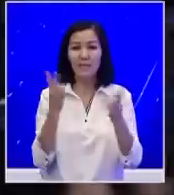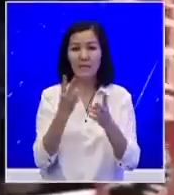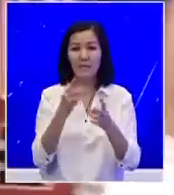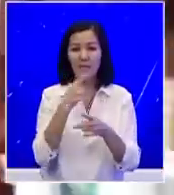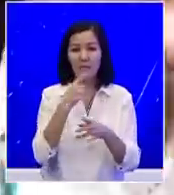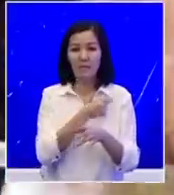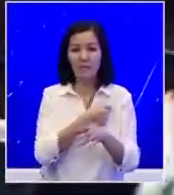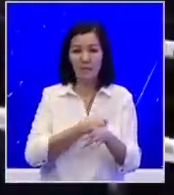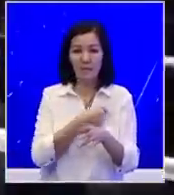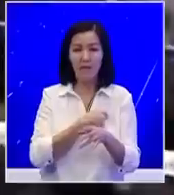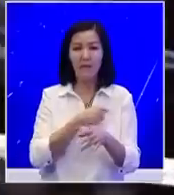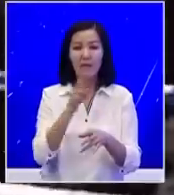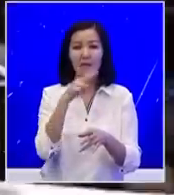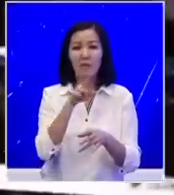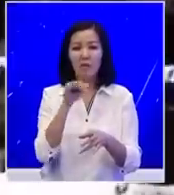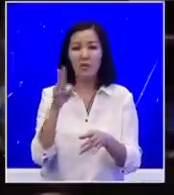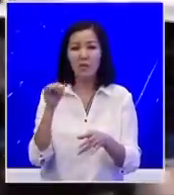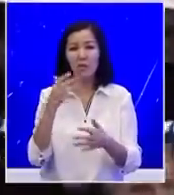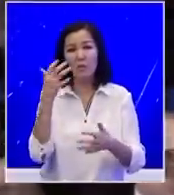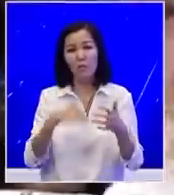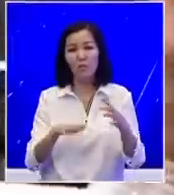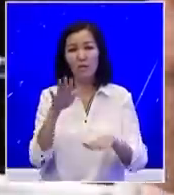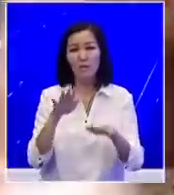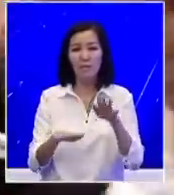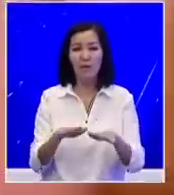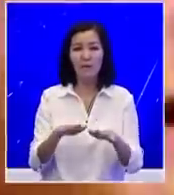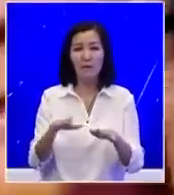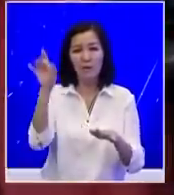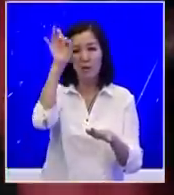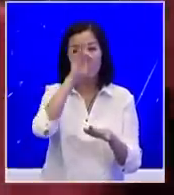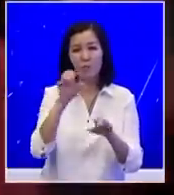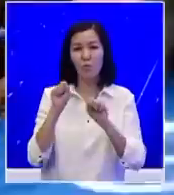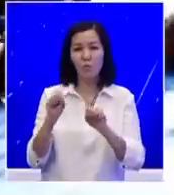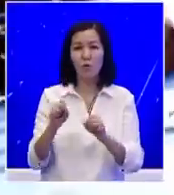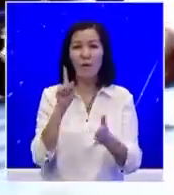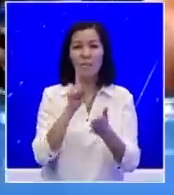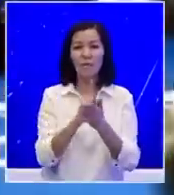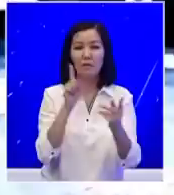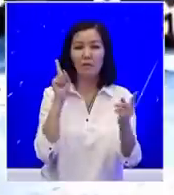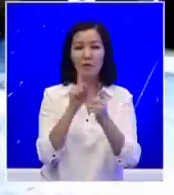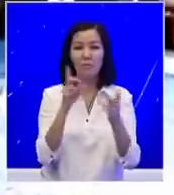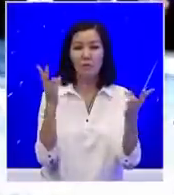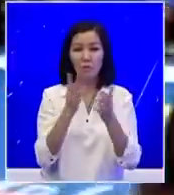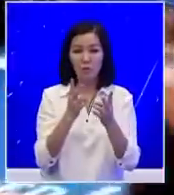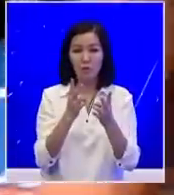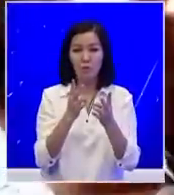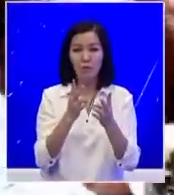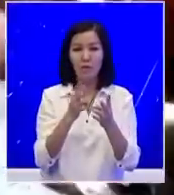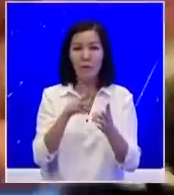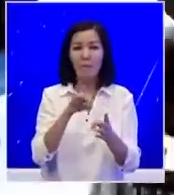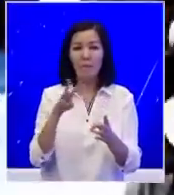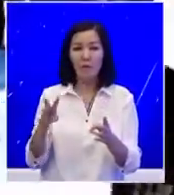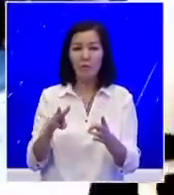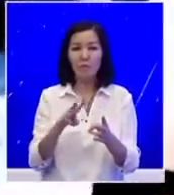Бэнкс. Еске салайық, GGG орта салмақтағы IBF титулын қорғау үшін міндетті жекпе-жек өткізуі керек. Маусым айында